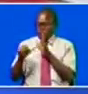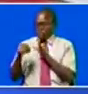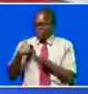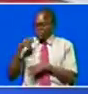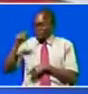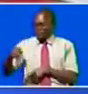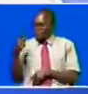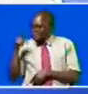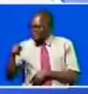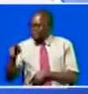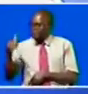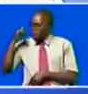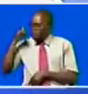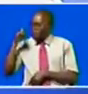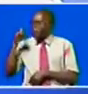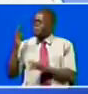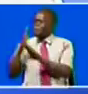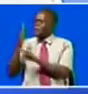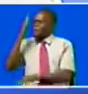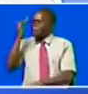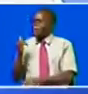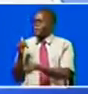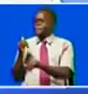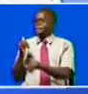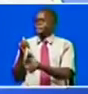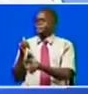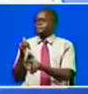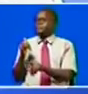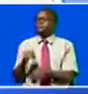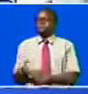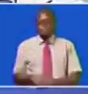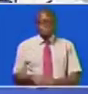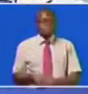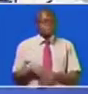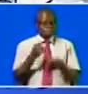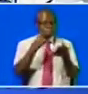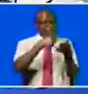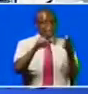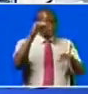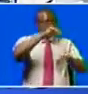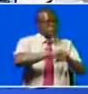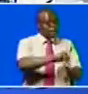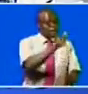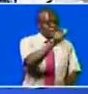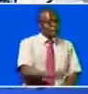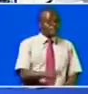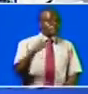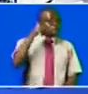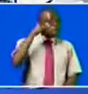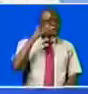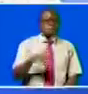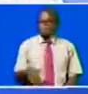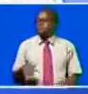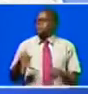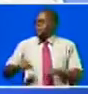lazima uangalie, ujue hii simu kwa nini unaficha? Unaficha kitu gani? Simu kama mimi kupokea simu za wenzao. Inategemea nani. Pengine mkubwa